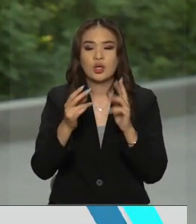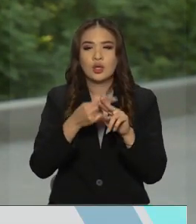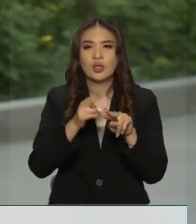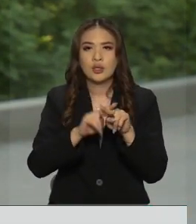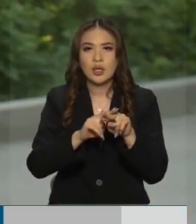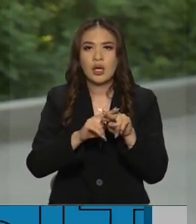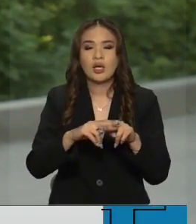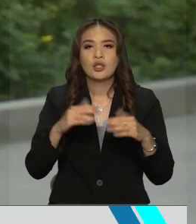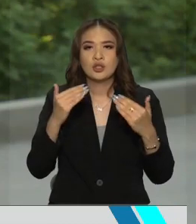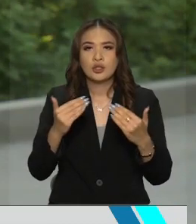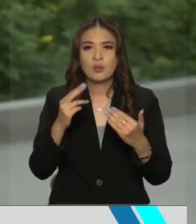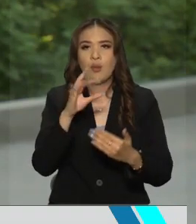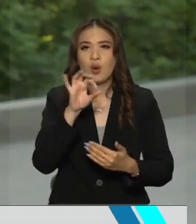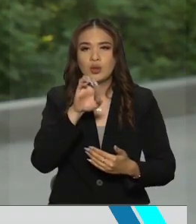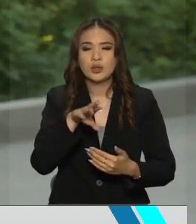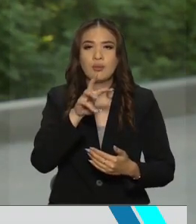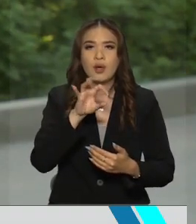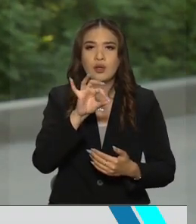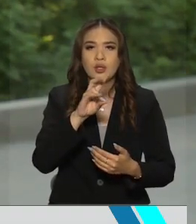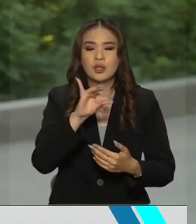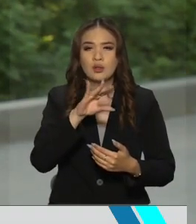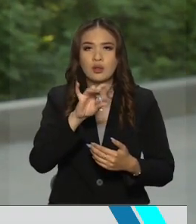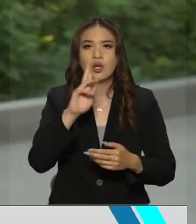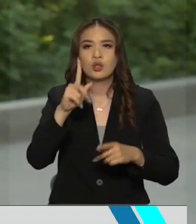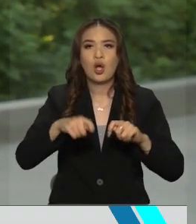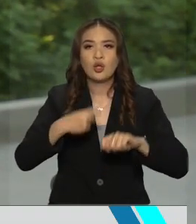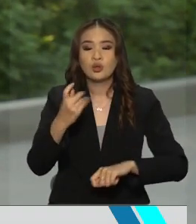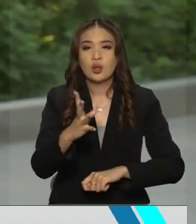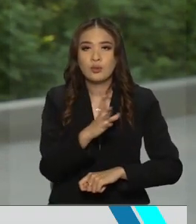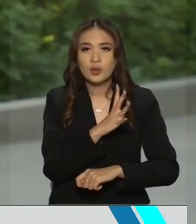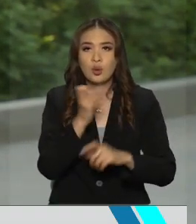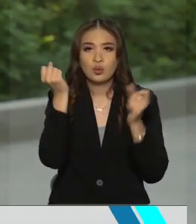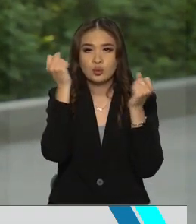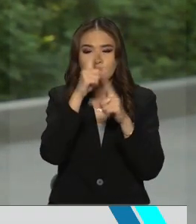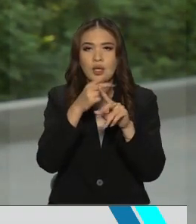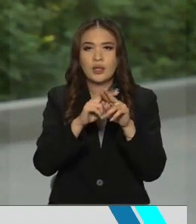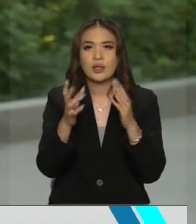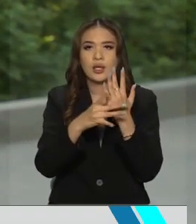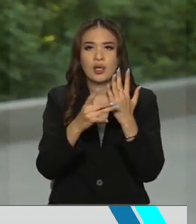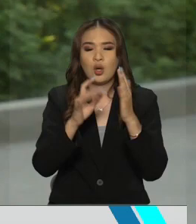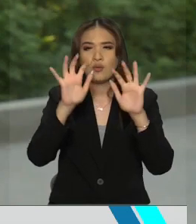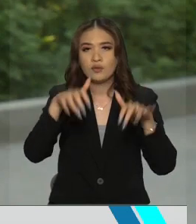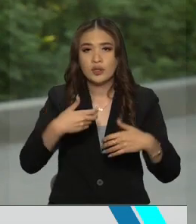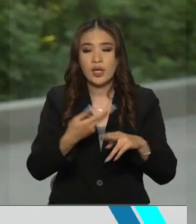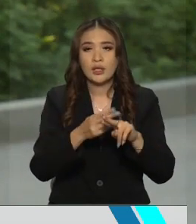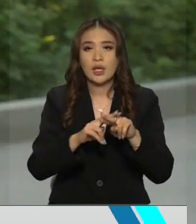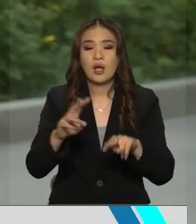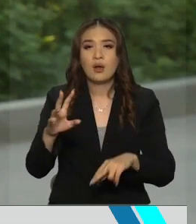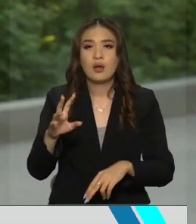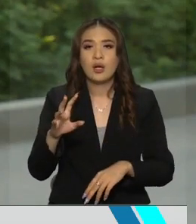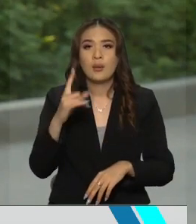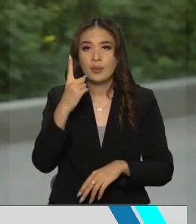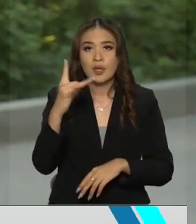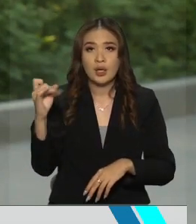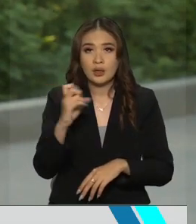шеттетілді. Қазір постмониторинг өтіп жатыр. Ереже бұзғандар тағы анықталған жағдайда тест нәтижелері жойылады. Бұрын түлек бір рет қана тест